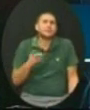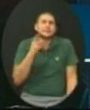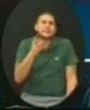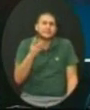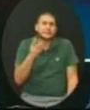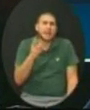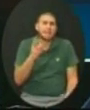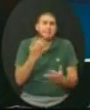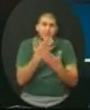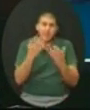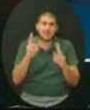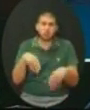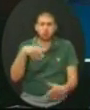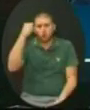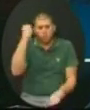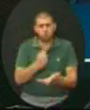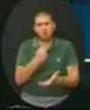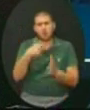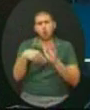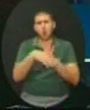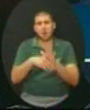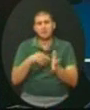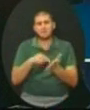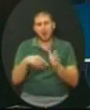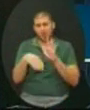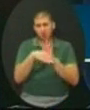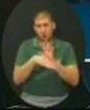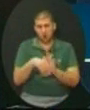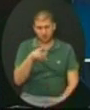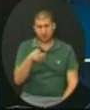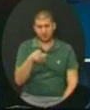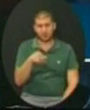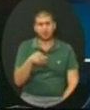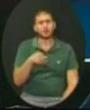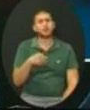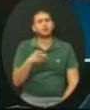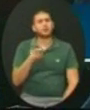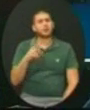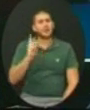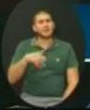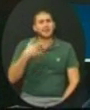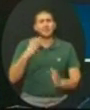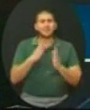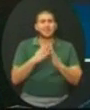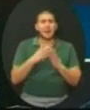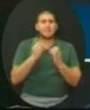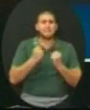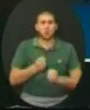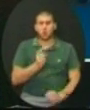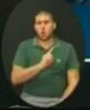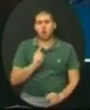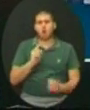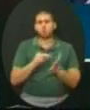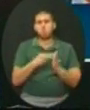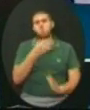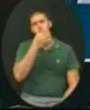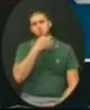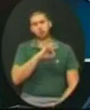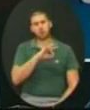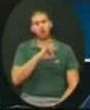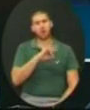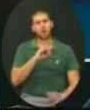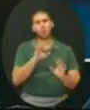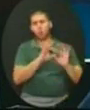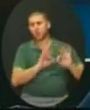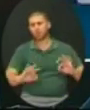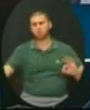היום מסתבר שיש גושפנקה חוקית בעקבות החוק הזה, לכך שיהיה דירה לא בטיחותית מבחינת חשמל. מותר יהיה להעביר